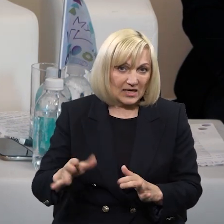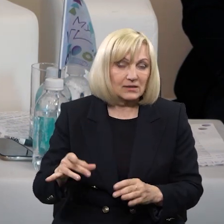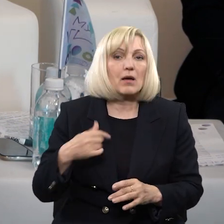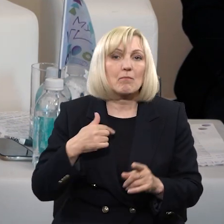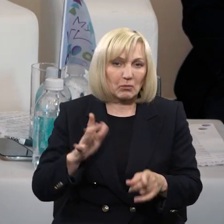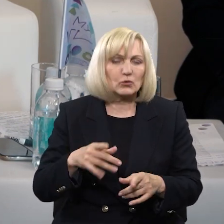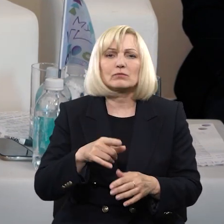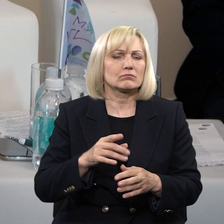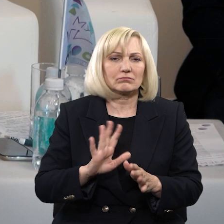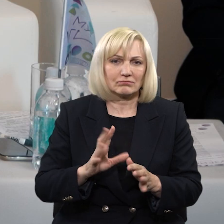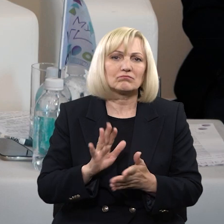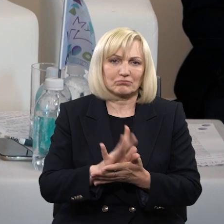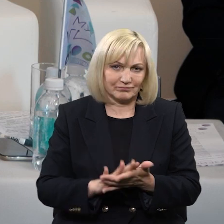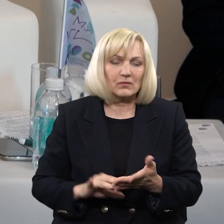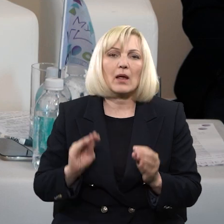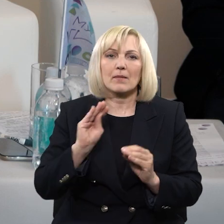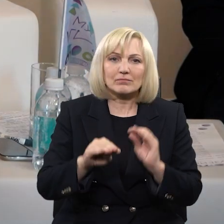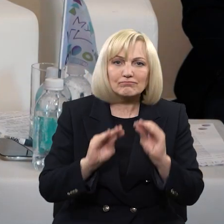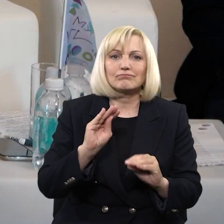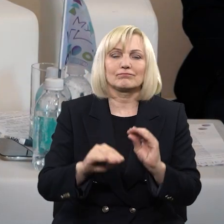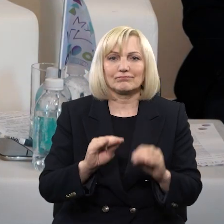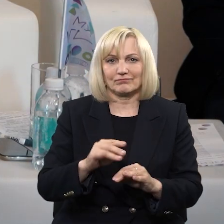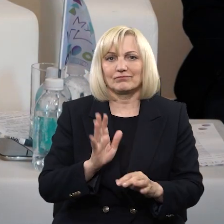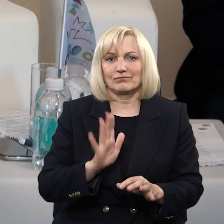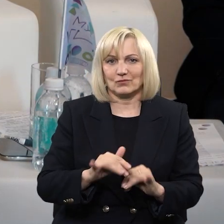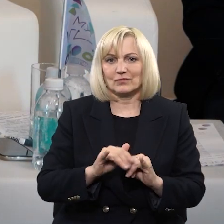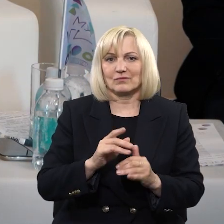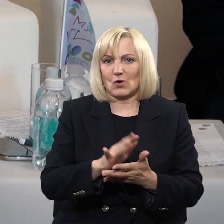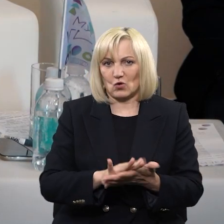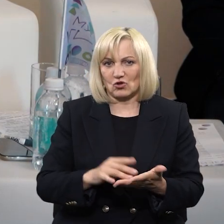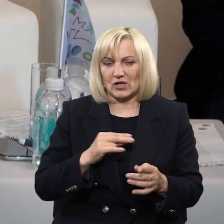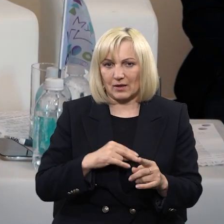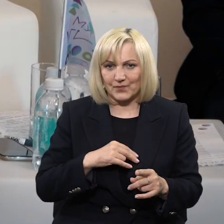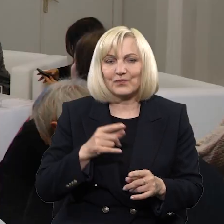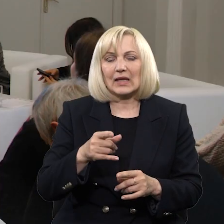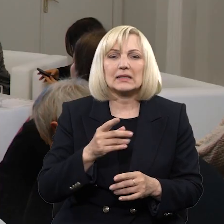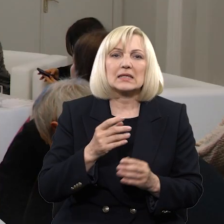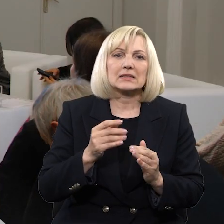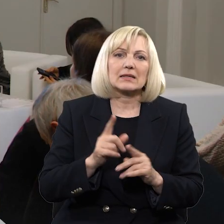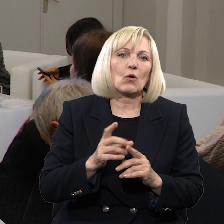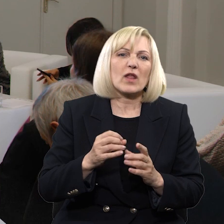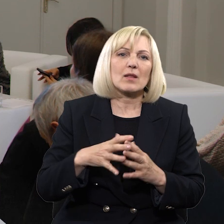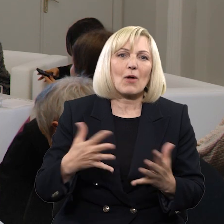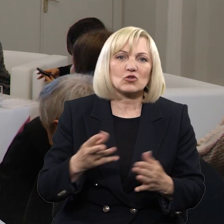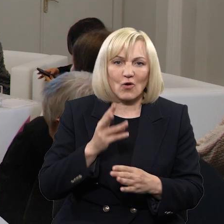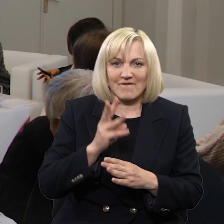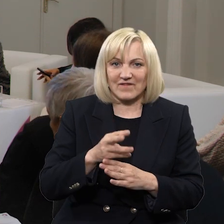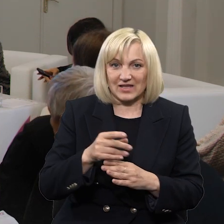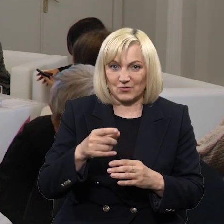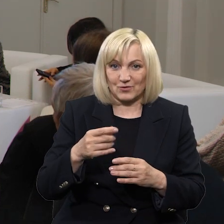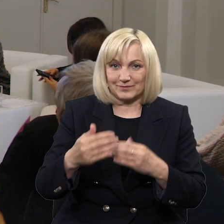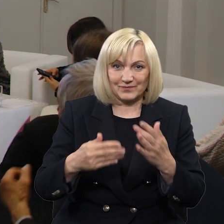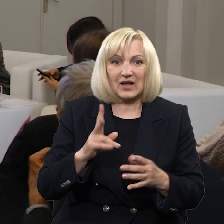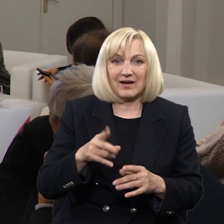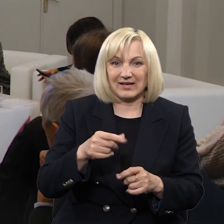и пополнять и пополнять пополнять этот сайт здесь небольшое видео скролл по сайту